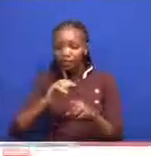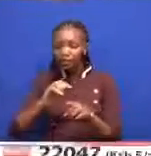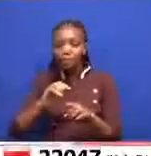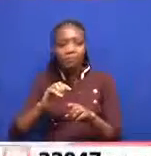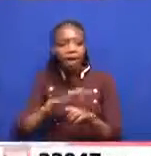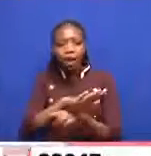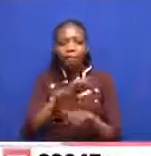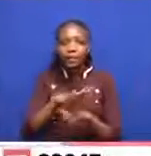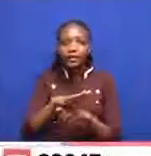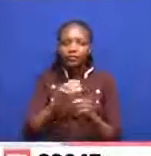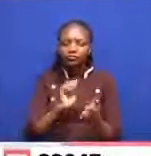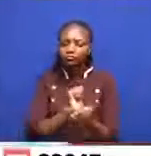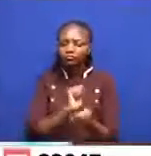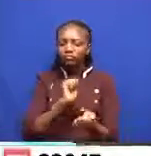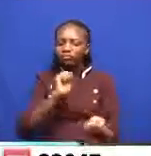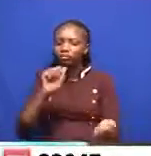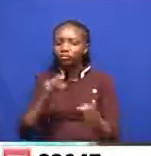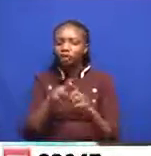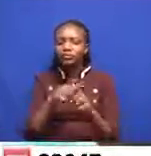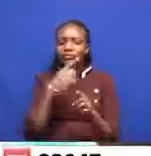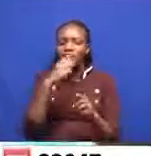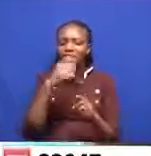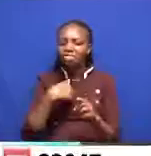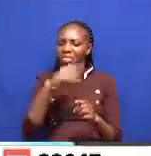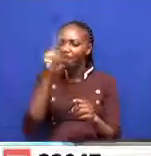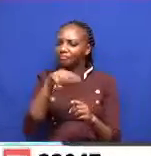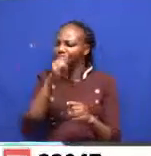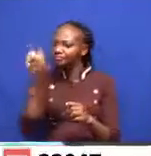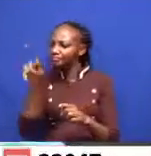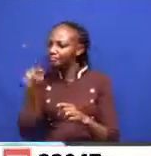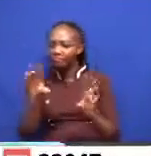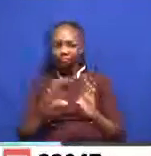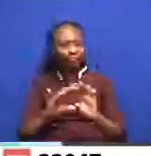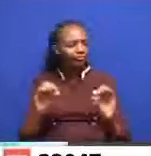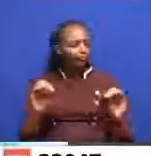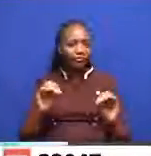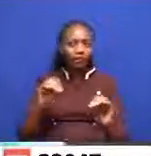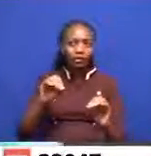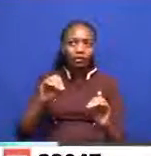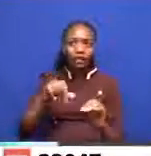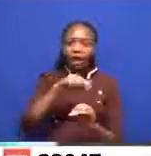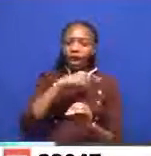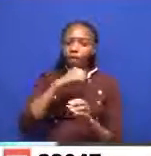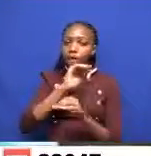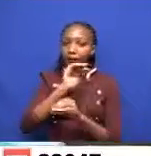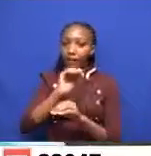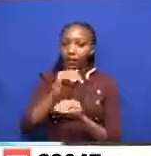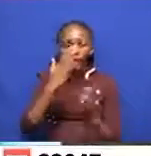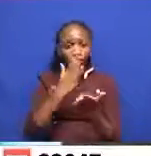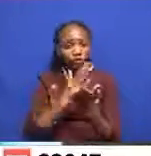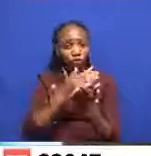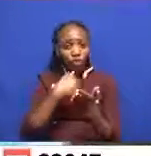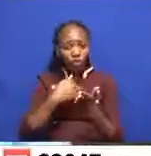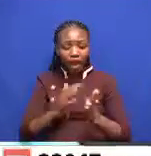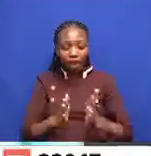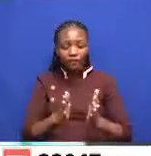them, saying they are innocent. Sasa tuzi tunauliza, kulikuwa na roadblocks, si ndio? Mali hii gari